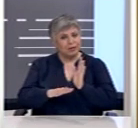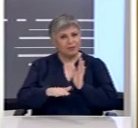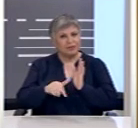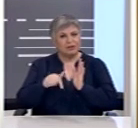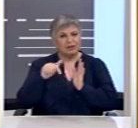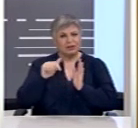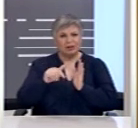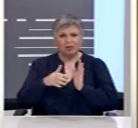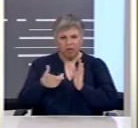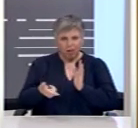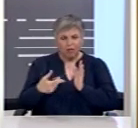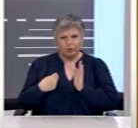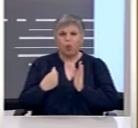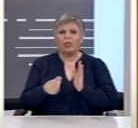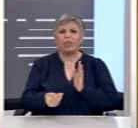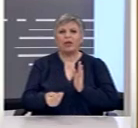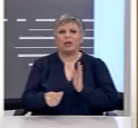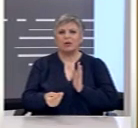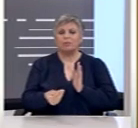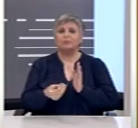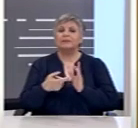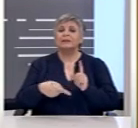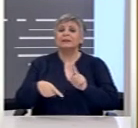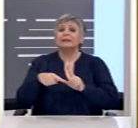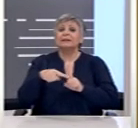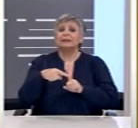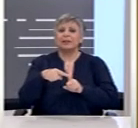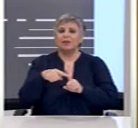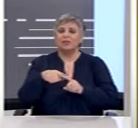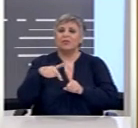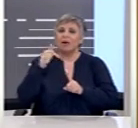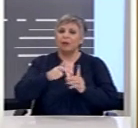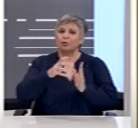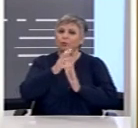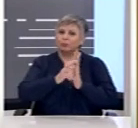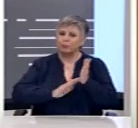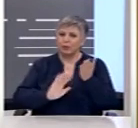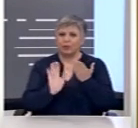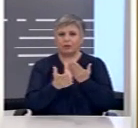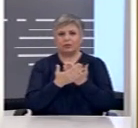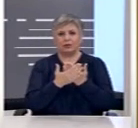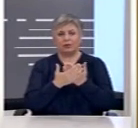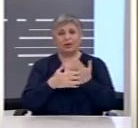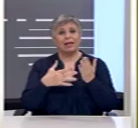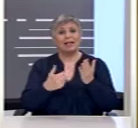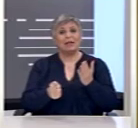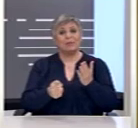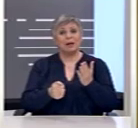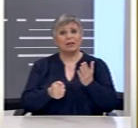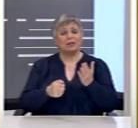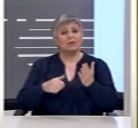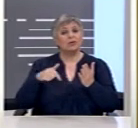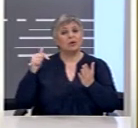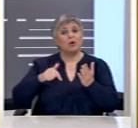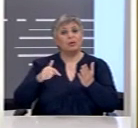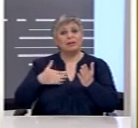το πρωτόκολλο, όπως επίσης και το συμπληρωματικό παράρτημα πρωτοκόλλου συνεργασίας για την πρόσβαση στο υλικό του φακέλου